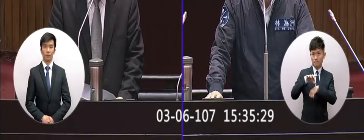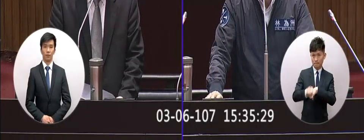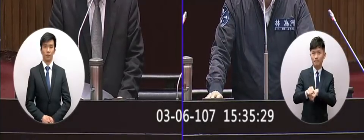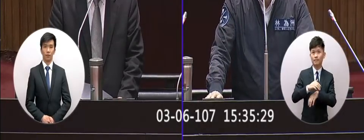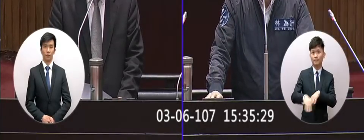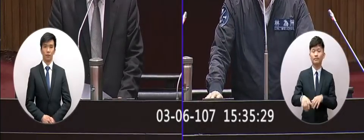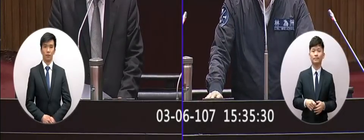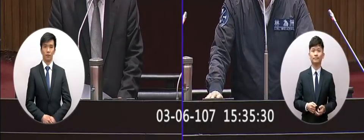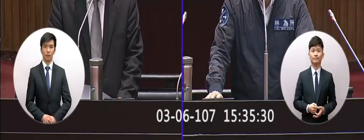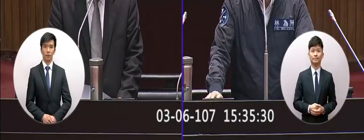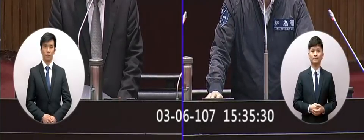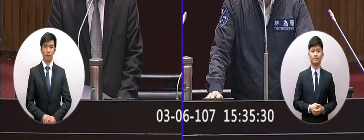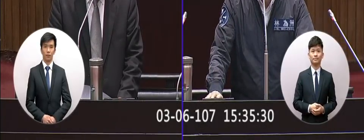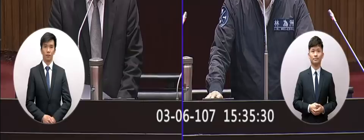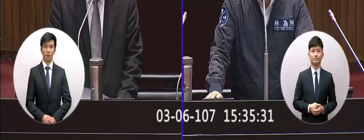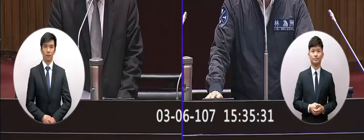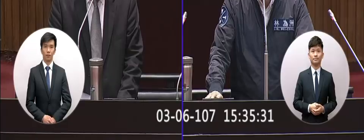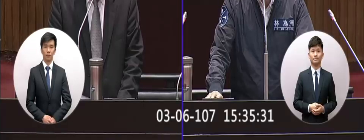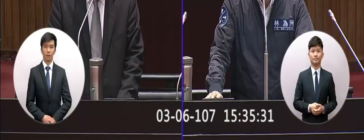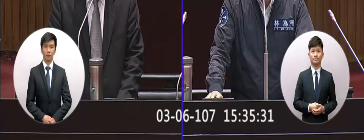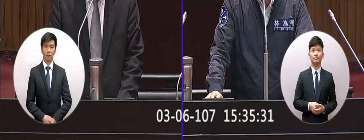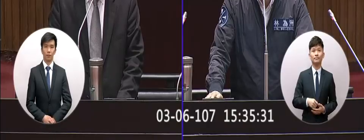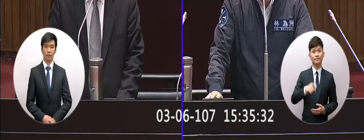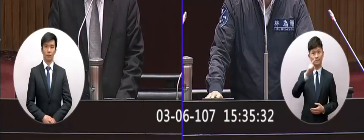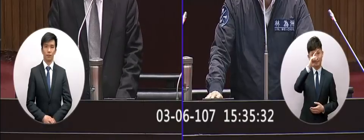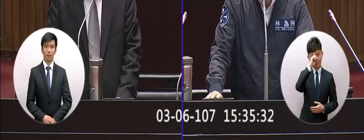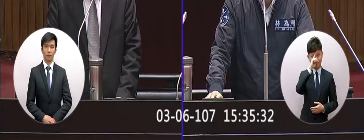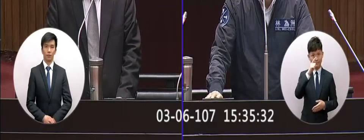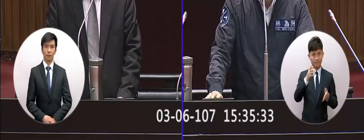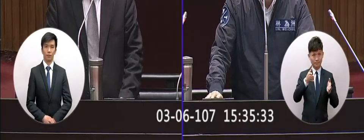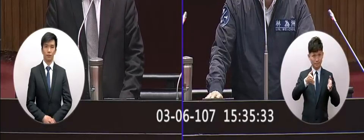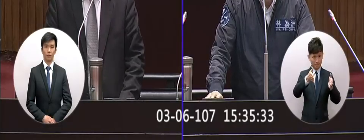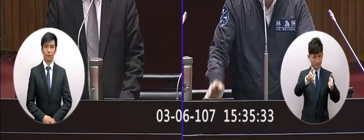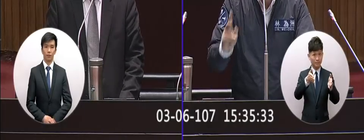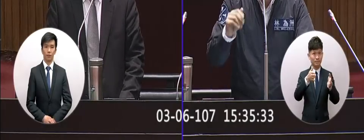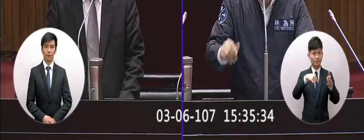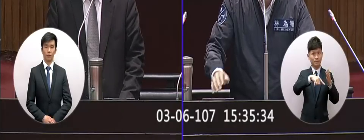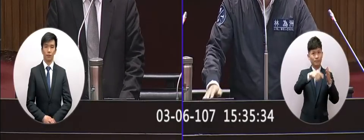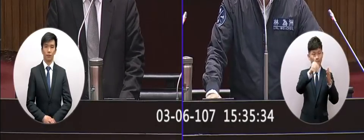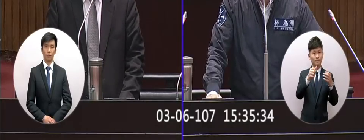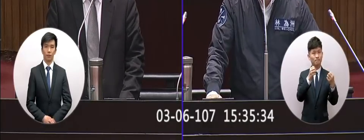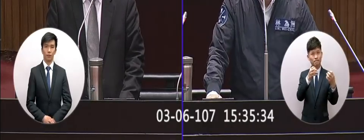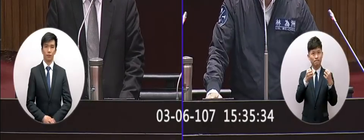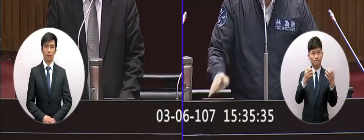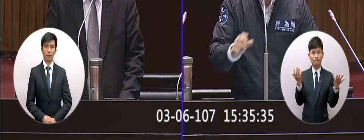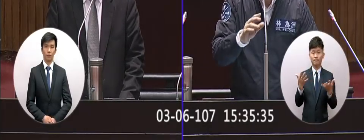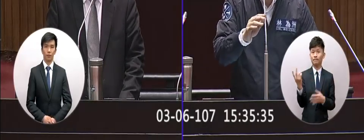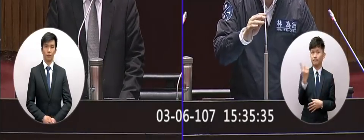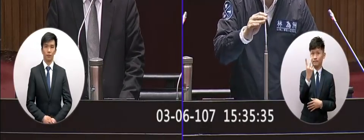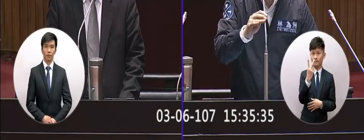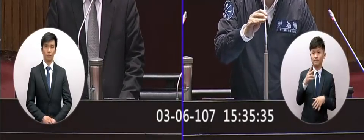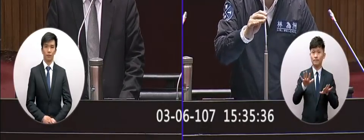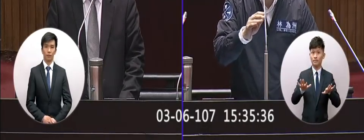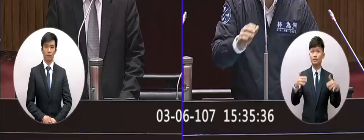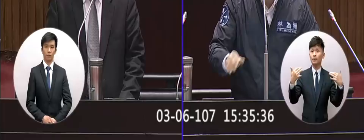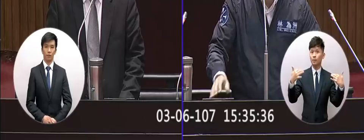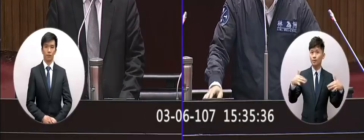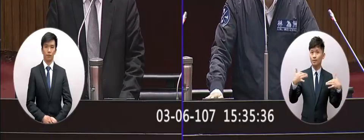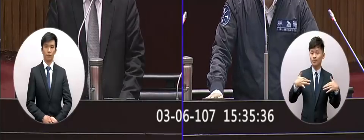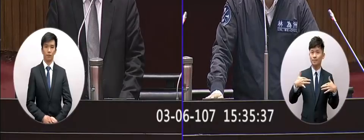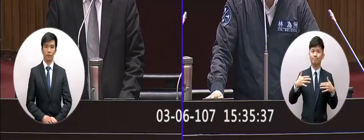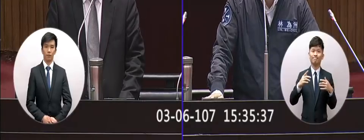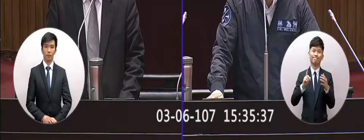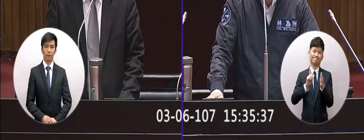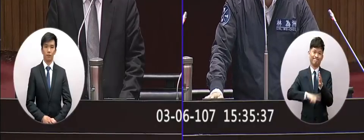间，希望跟院长讨论两件事情。 是， 今天的问题比较